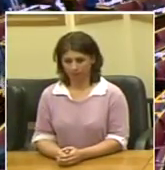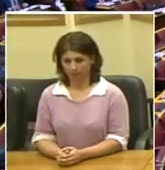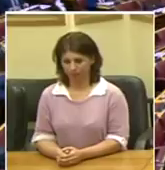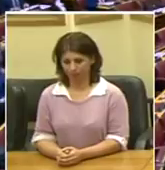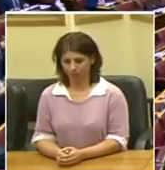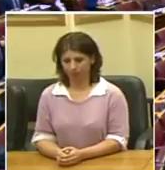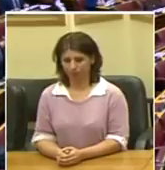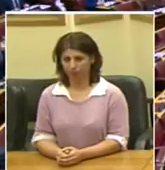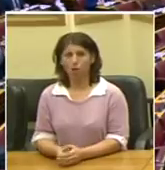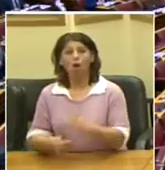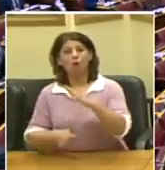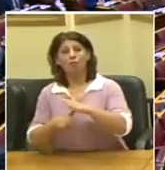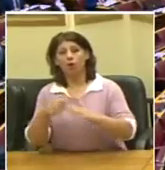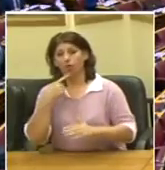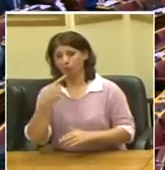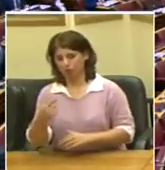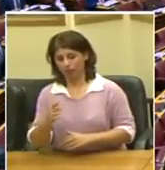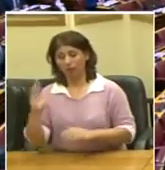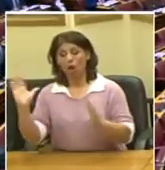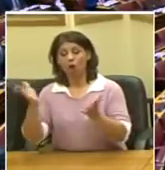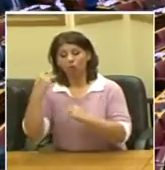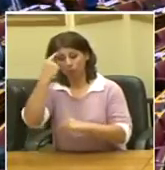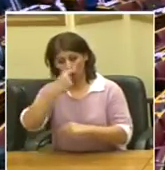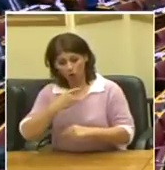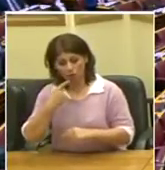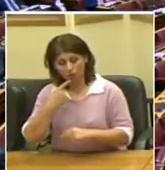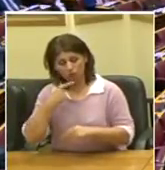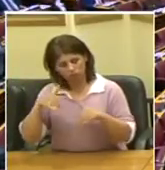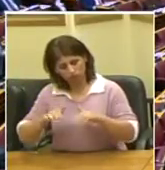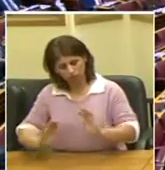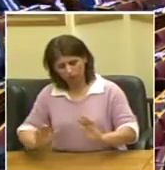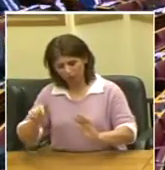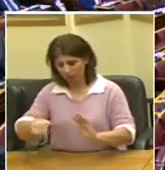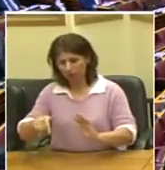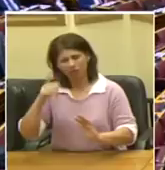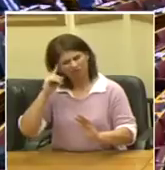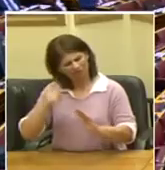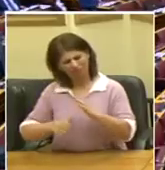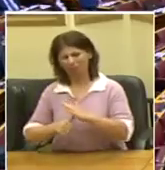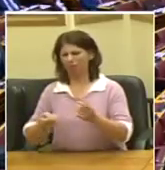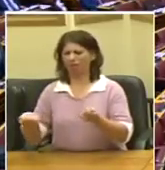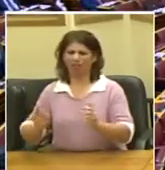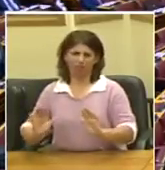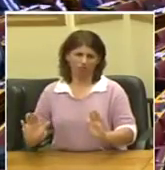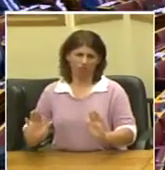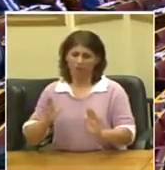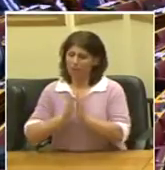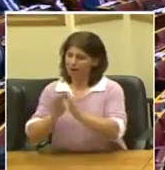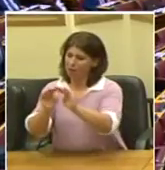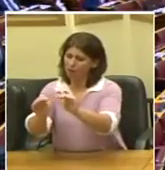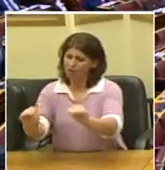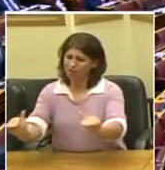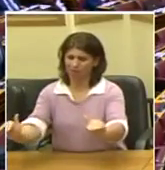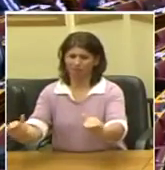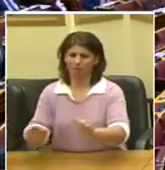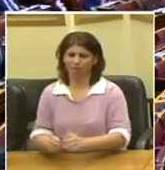Ό,τι είναι επί προσωπικού είναι σεβαστό. Δεν ήμουν παρόν στην αίθουσα, ξέρει ο Πρόεδρος. Εντάξει. Κύριε Πρόεδρε, μπορείτε. Άλλο για τους Ανέλ,